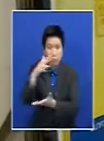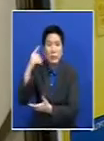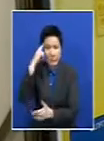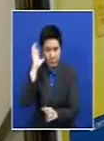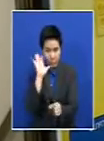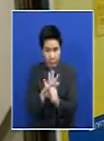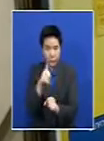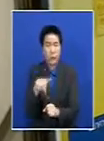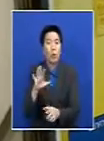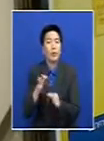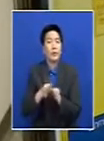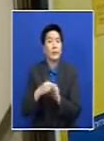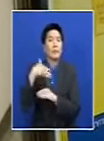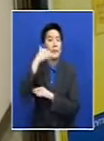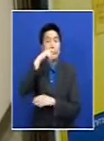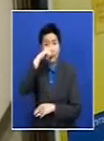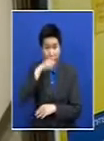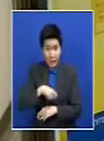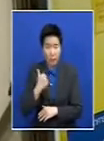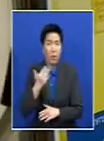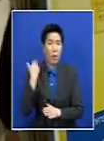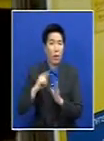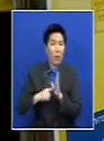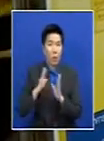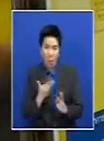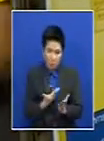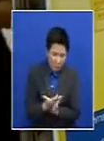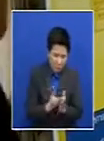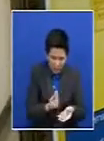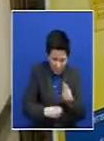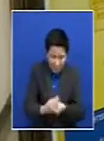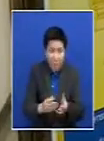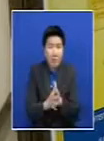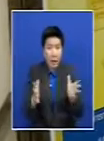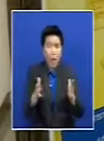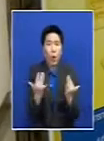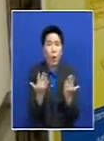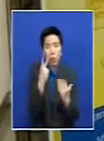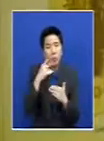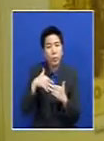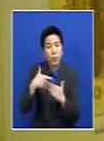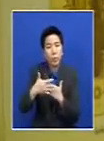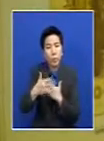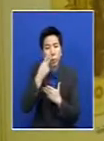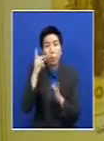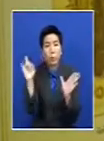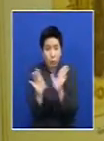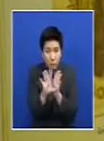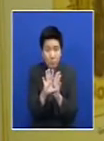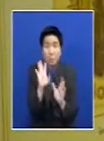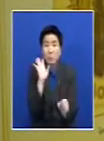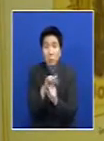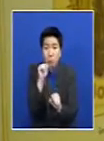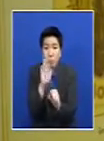ะครับนี่คือมุมมองของแบงค์ชาติช่วงต้นๆคนก็อาจจะมาแลกเยอะหน่อยครับแต่ว่าต้องรอดูสักพักหนึ่งว่าท้ายที่สุดจะพอไหม